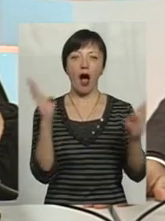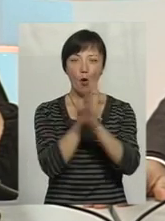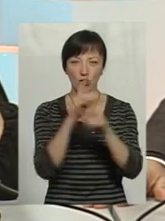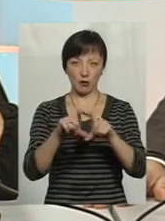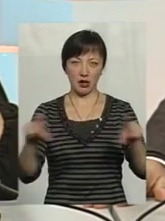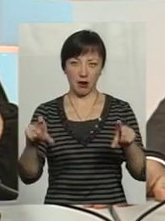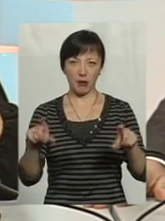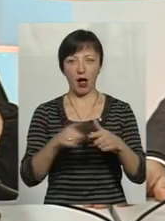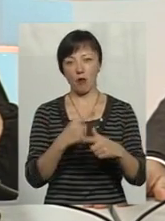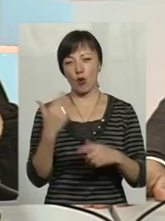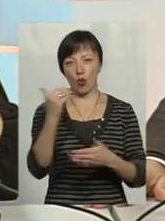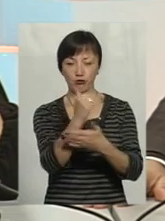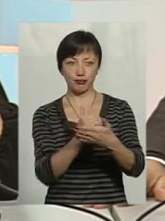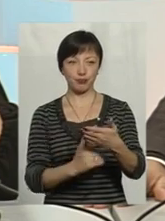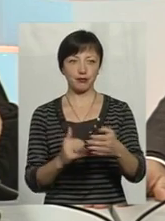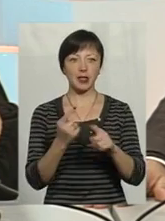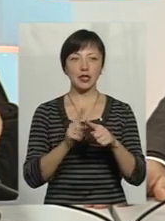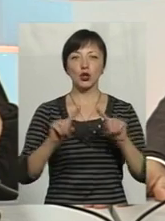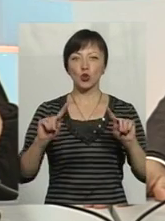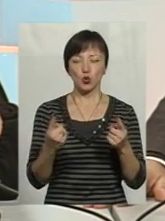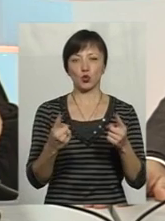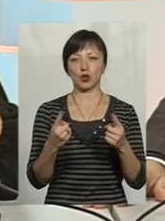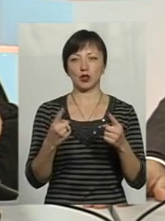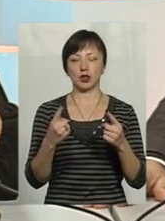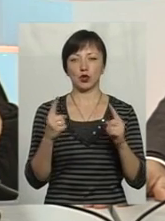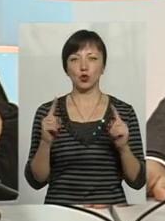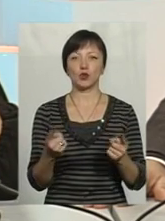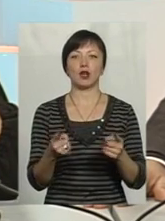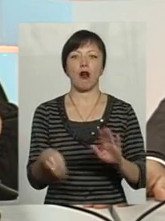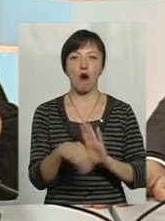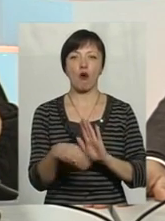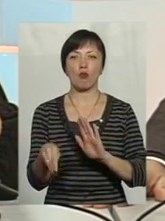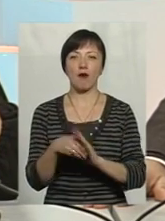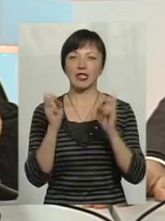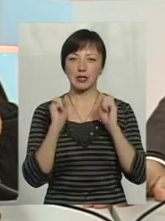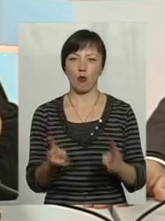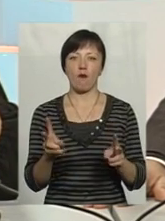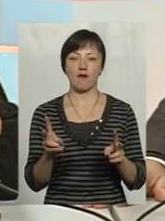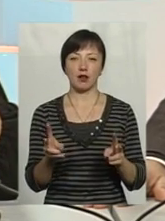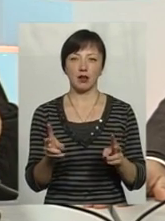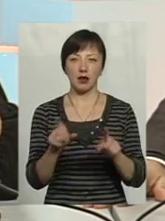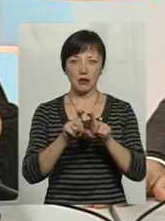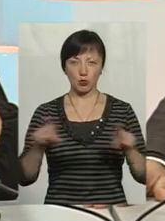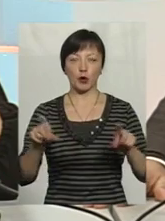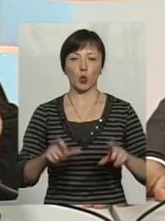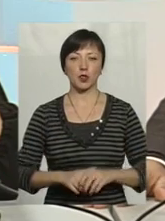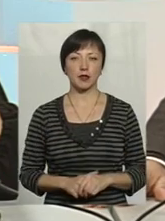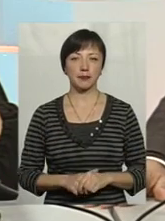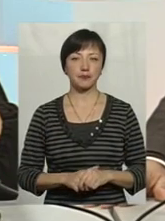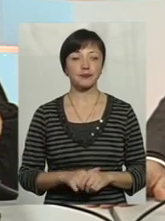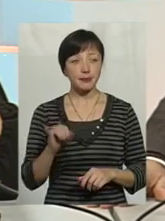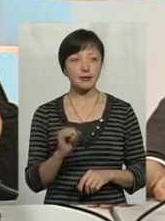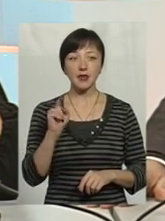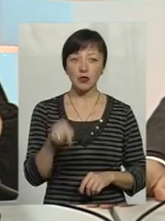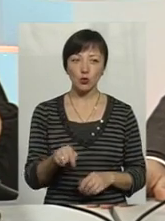екологічного департаменту або його структурних підрозділів. І це дуже і дуже корумповано ризикований підрозділ. І